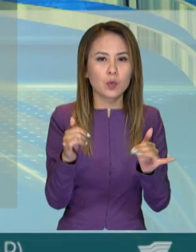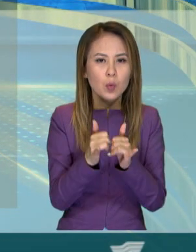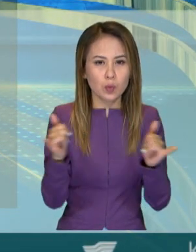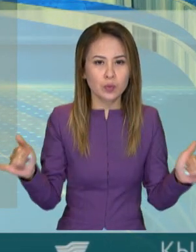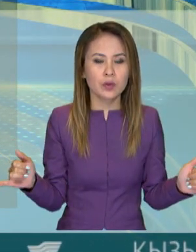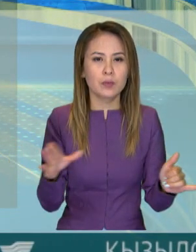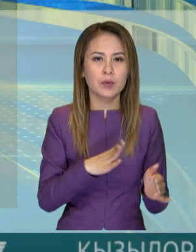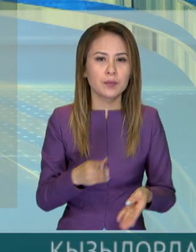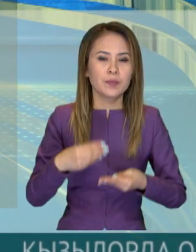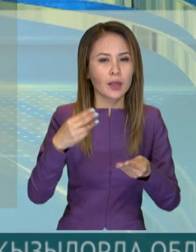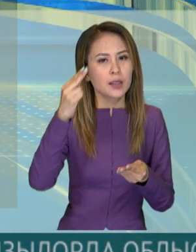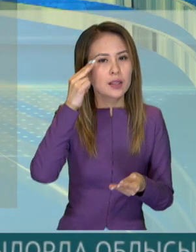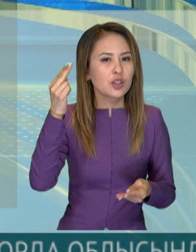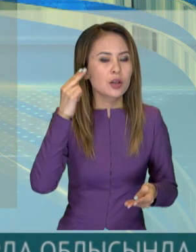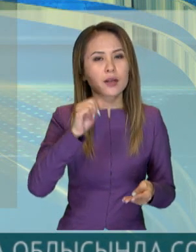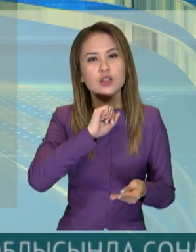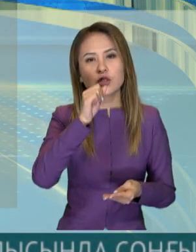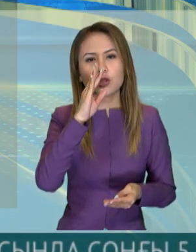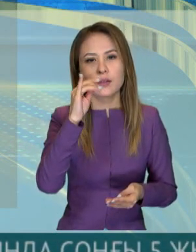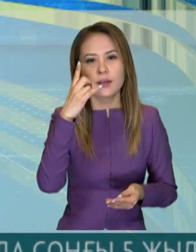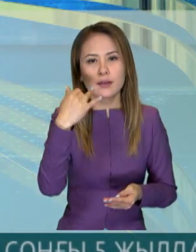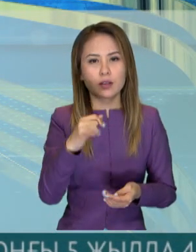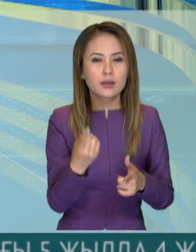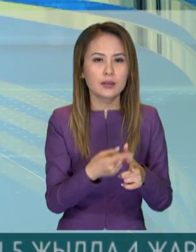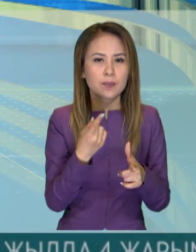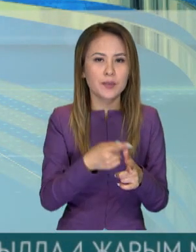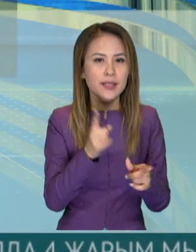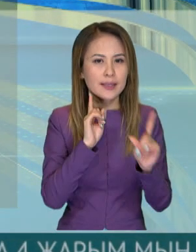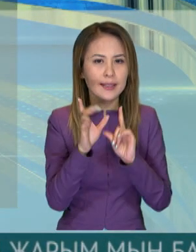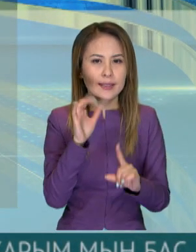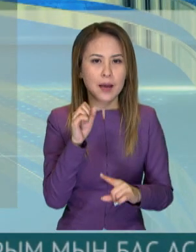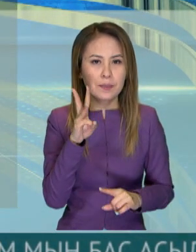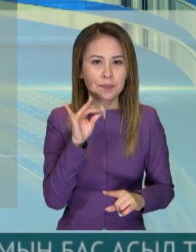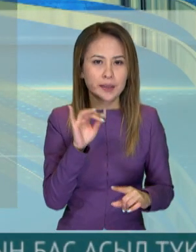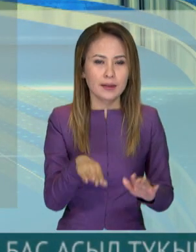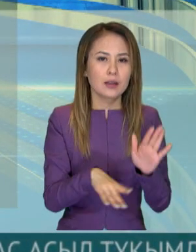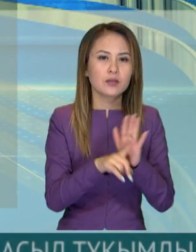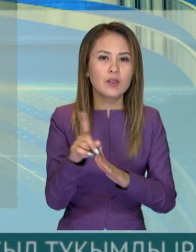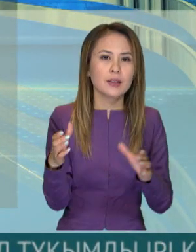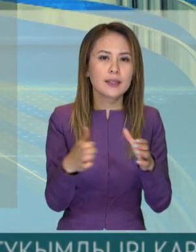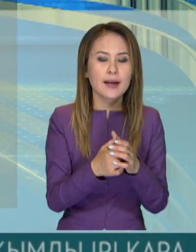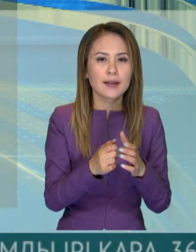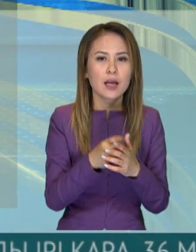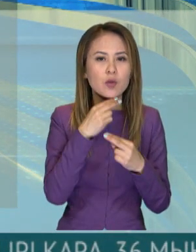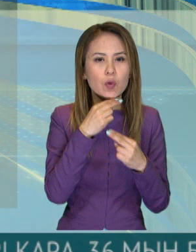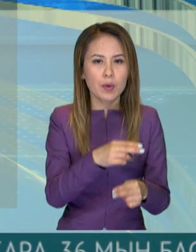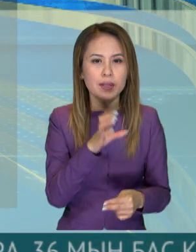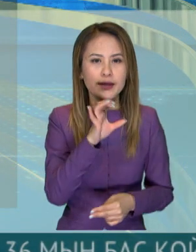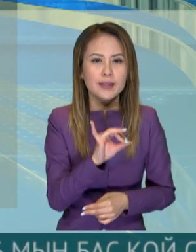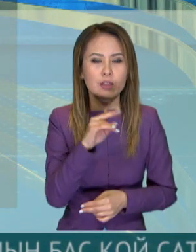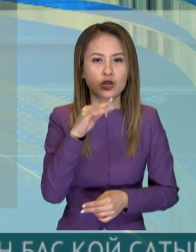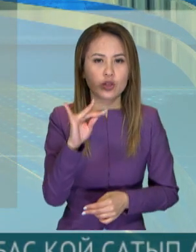кеңейтуді ұсынды делінген. Қытай тілшілері Шанхай ынтымақтастық ұйымы саммитінде қабылданған Циндао декларациясына назар аударып